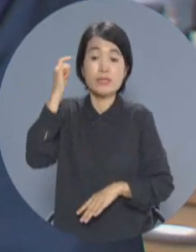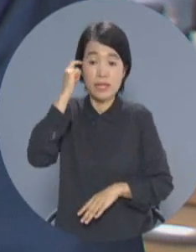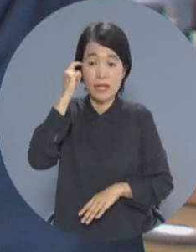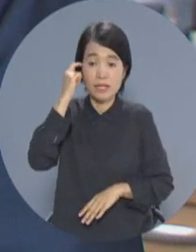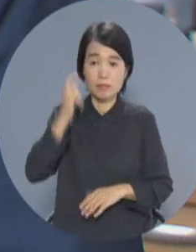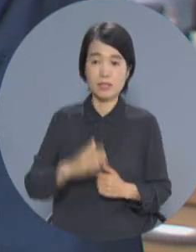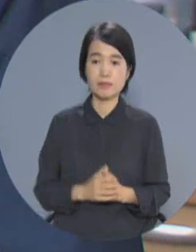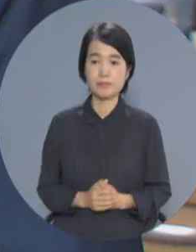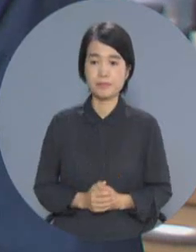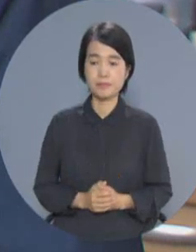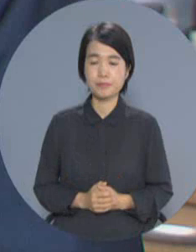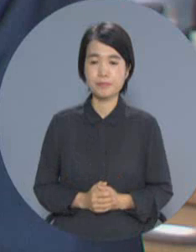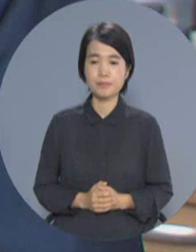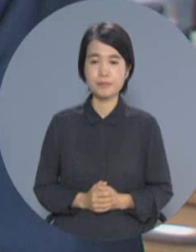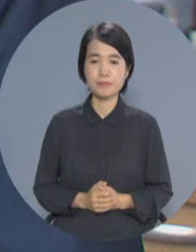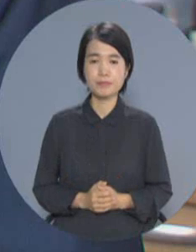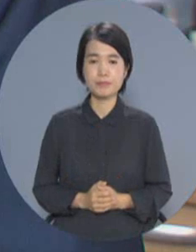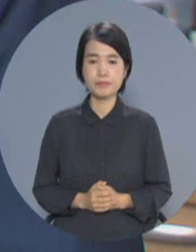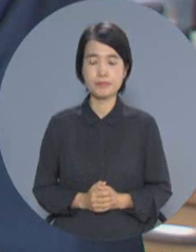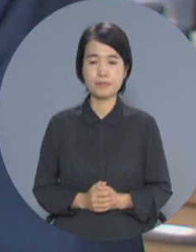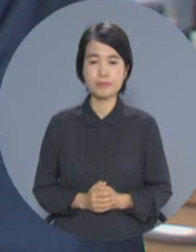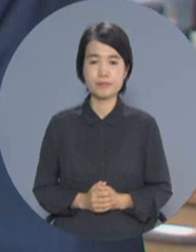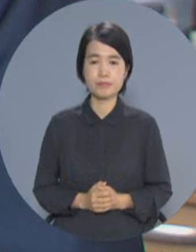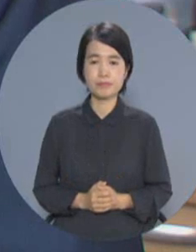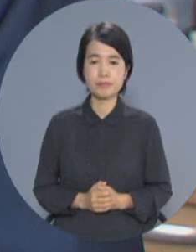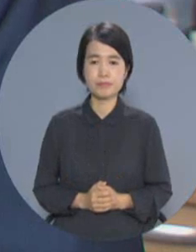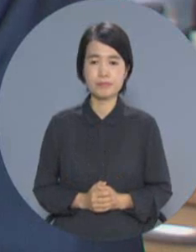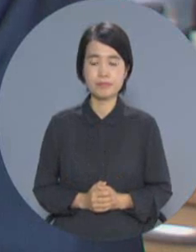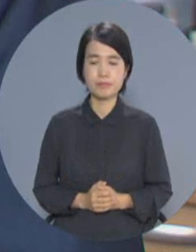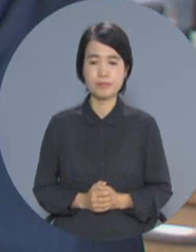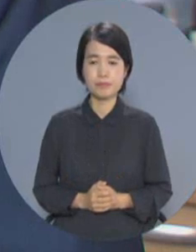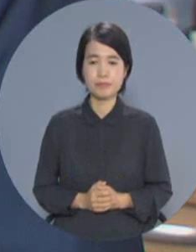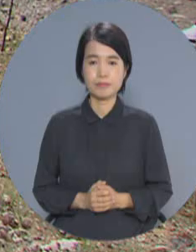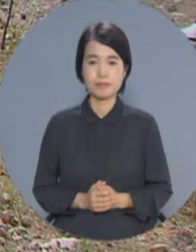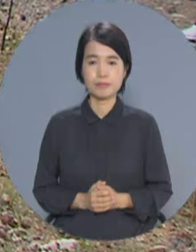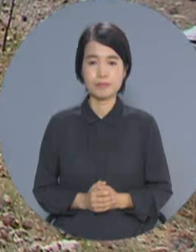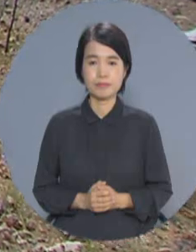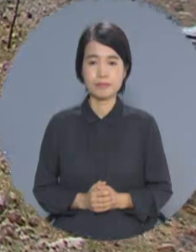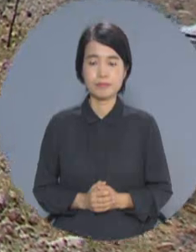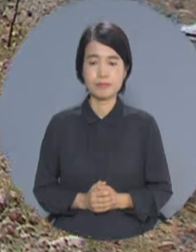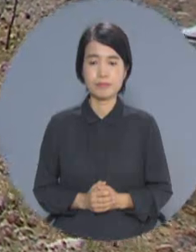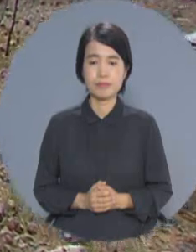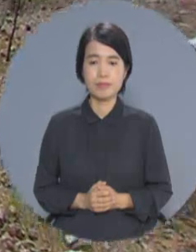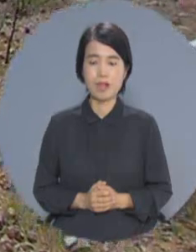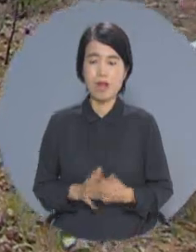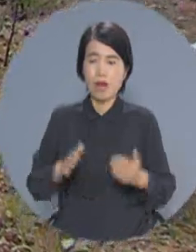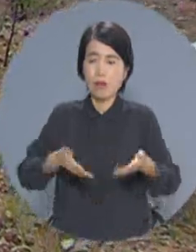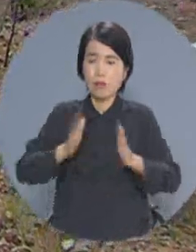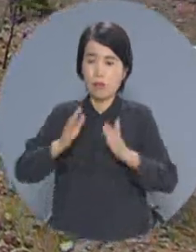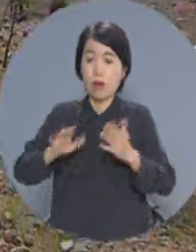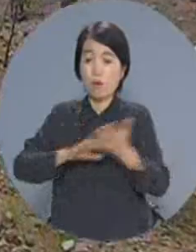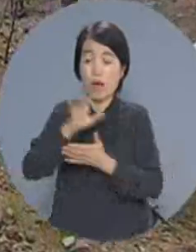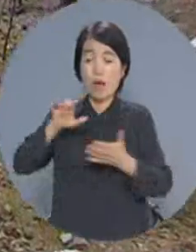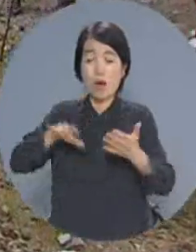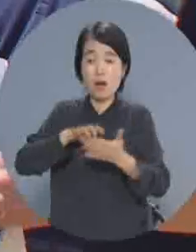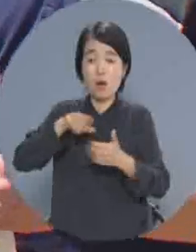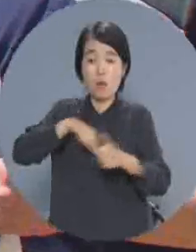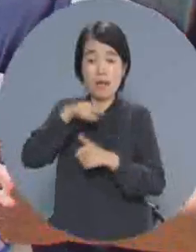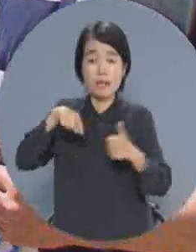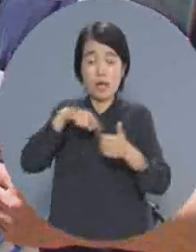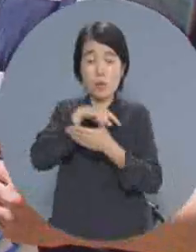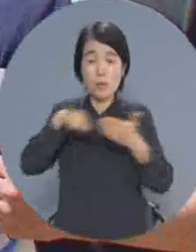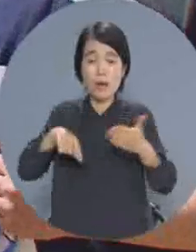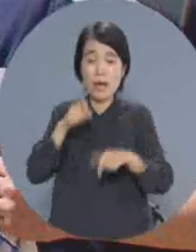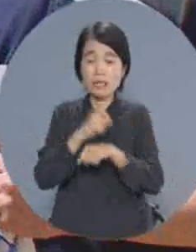적법하게 처리한다라는 게 저희들 기존 생각입니다. 난개발에 의한 환경훼손과